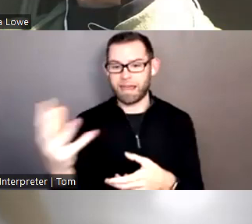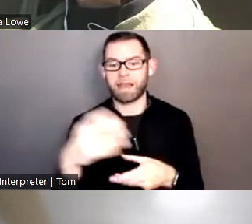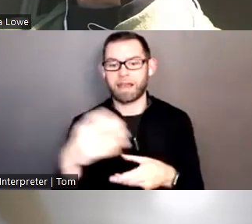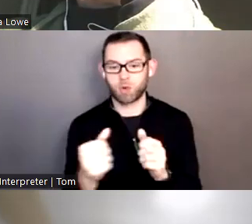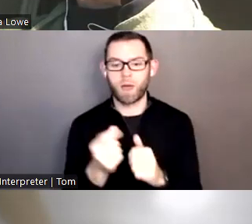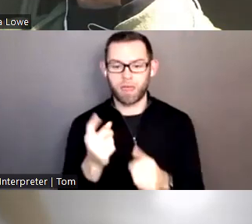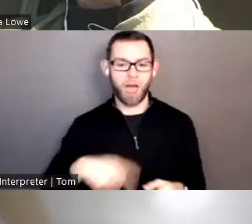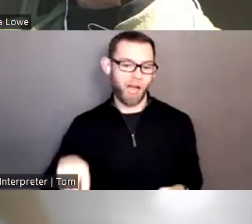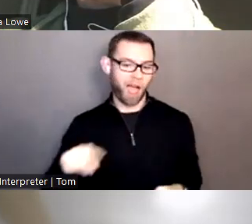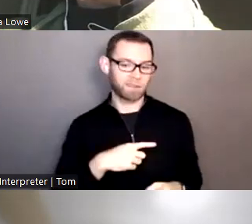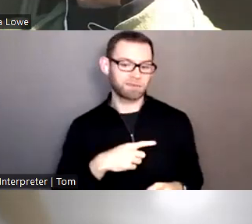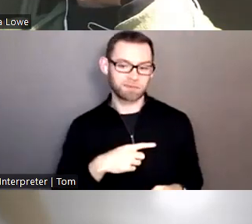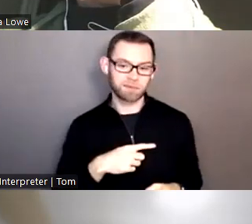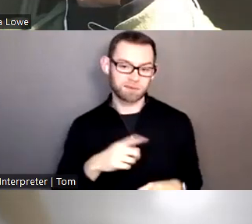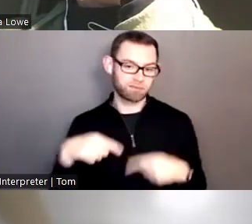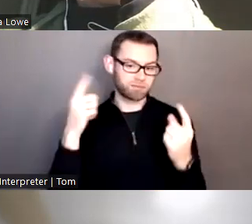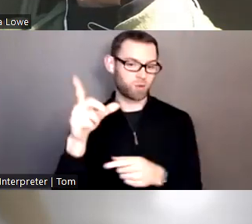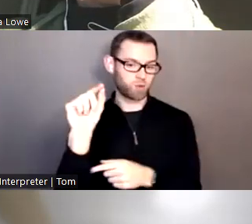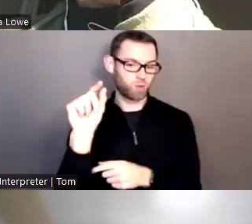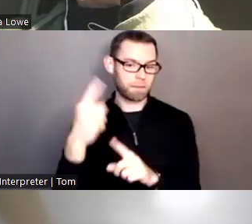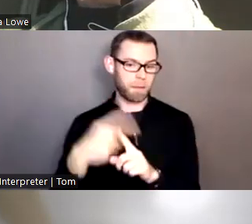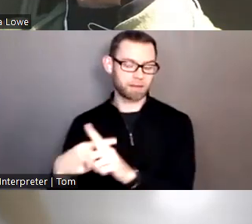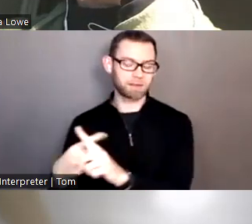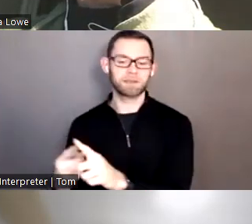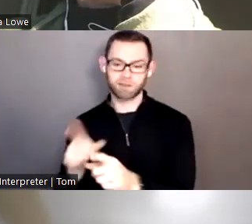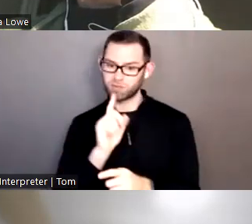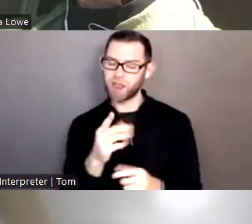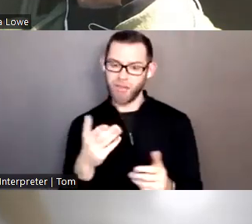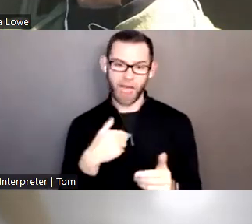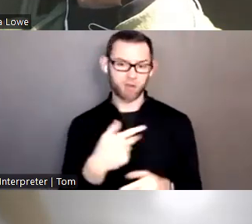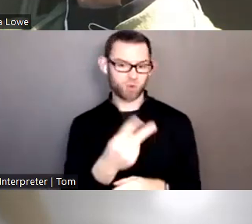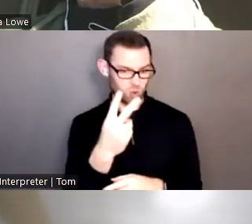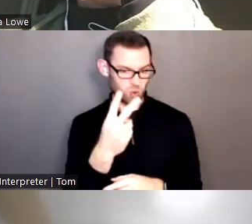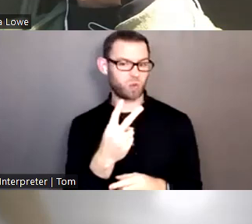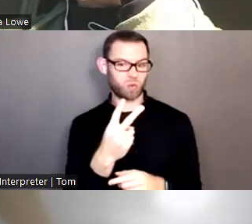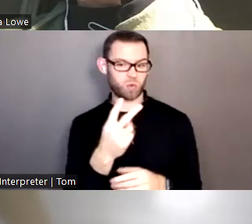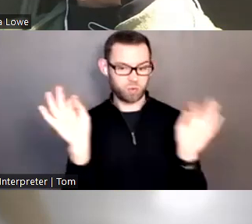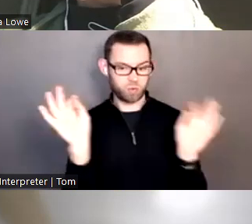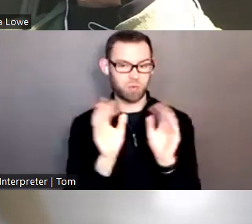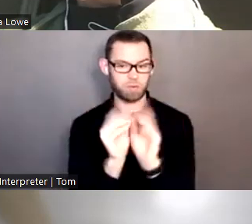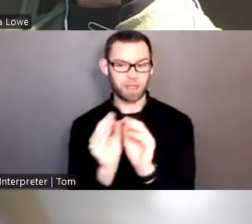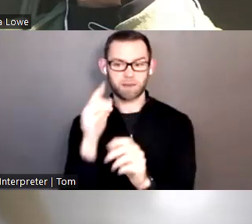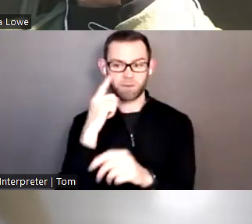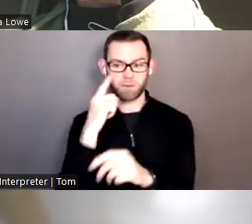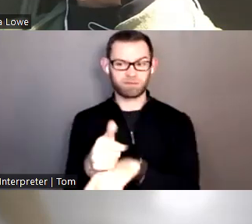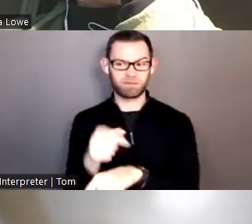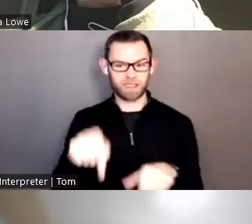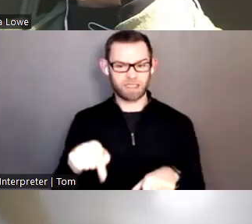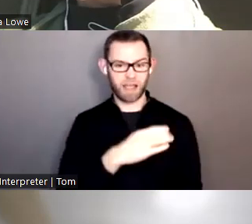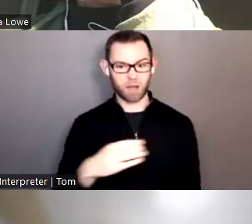and bringing Depuis together. dernier 24 mois, yo, gain des réunions vraiment importantes concernant Conseil environnemental justice